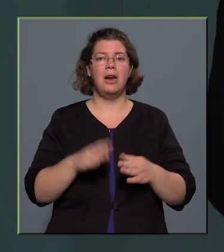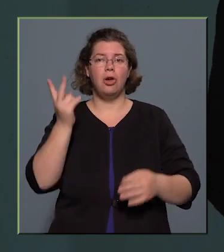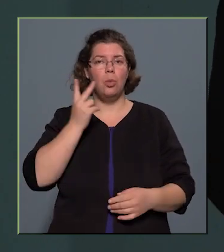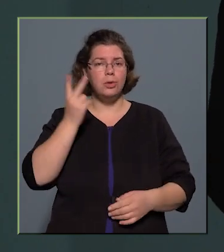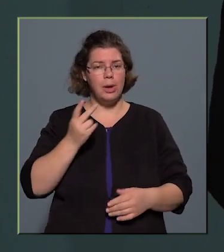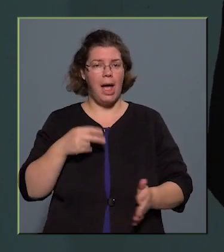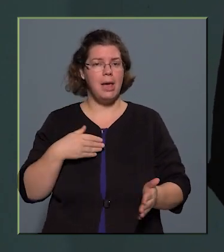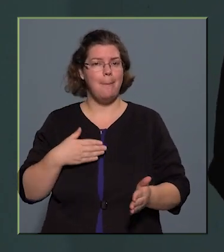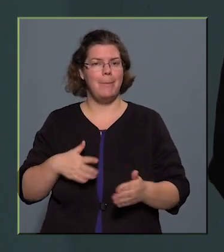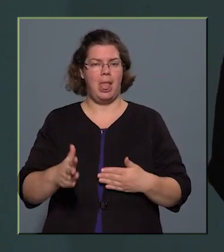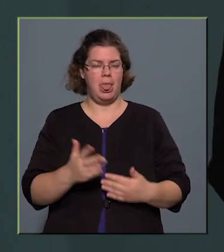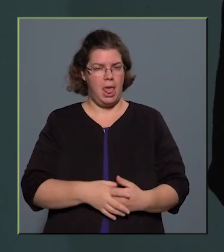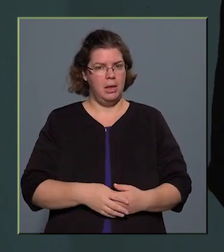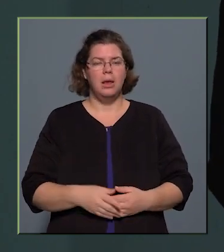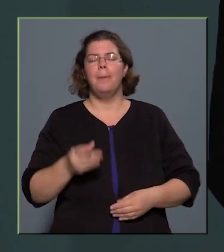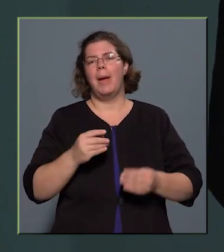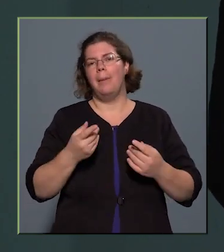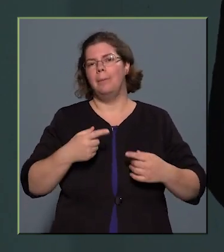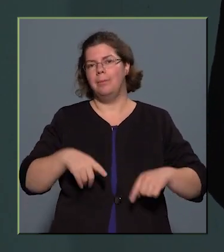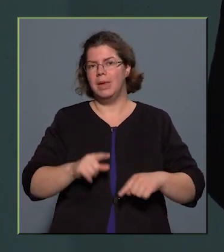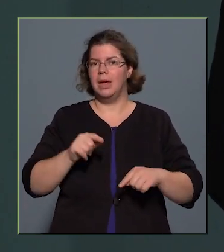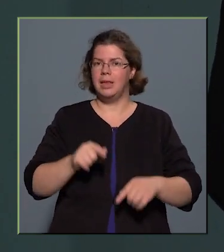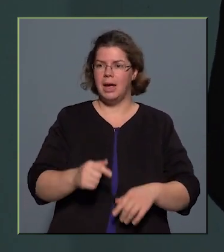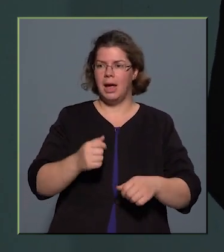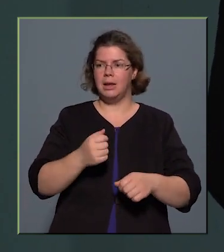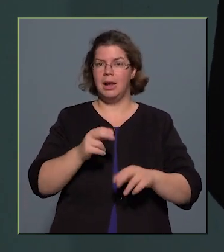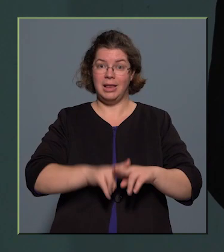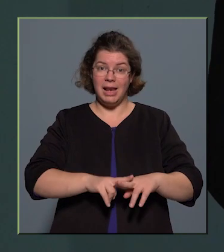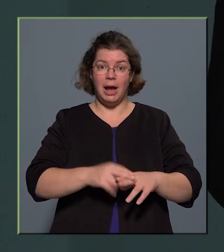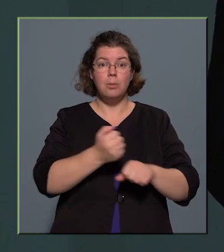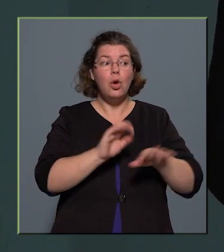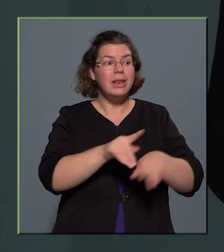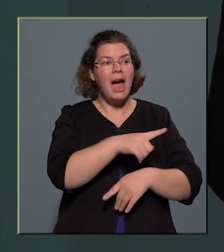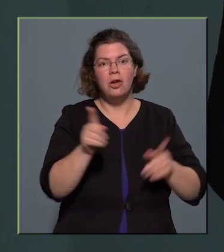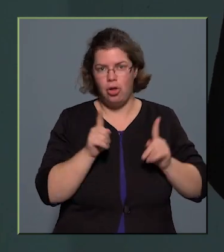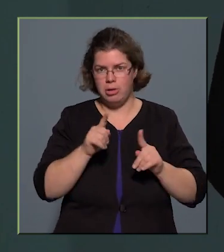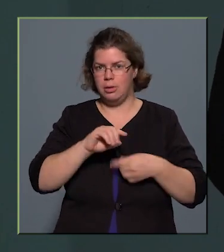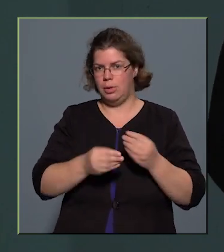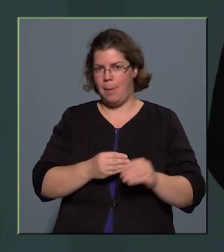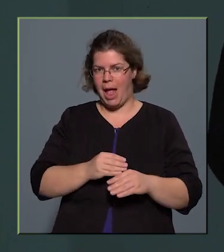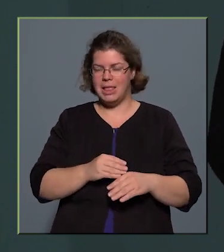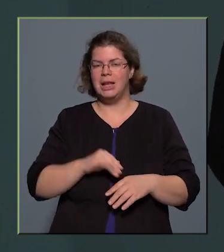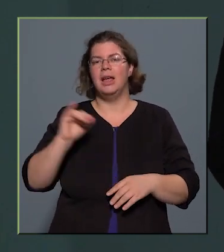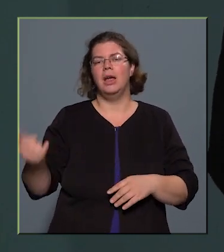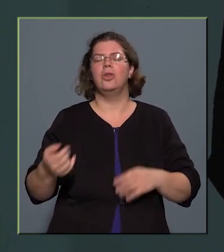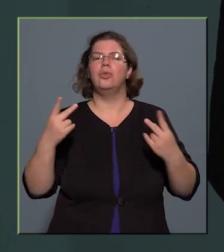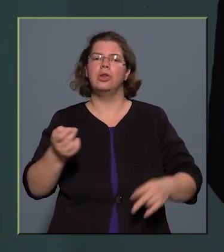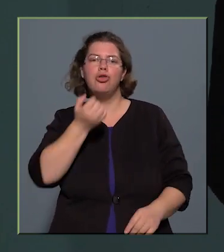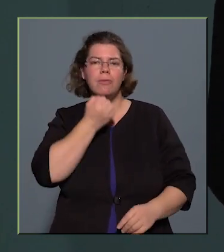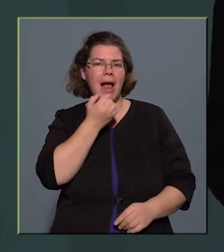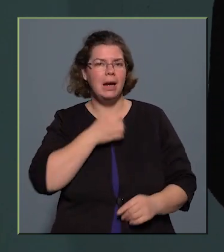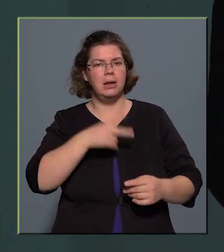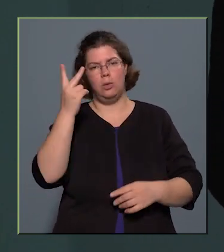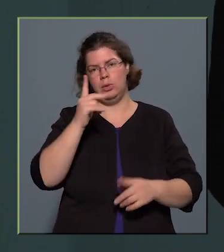mellett. Ugye még mégiscsak ezeket a rendszereket a munkatársaink üzemeltetik, tehát fontos, hogy a vállalati kultúrát azt